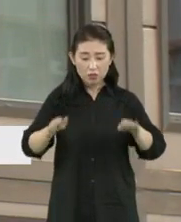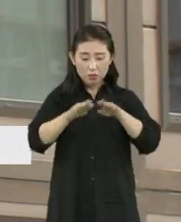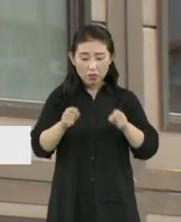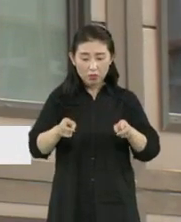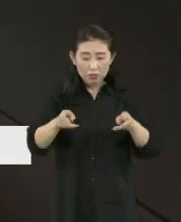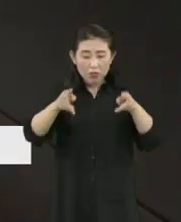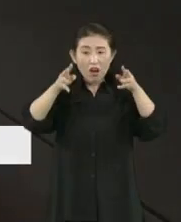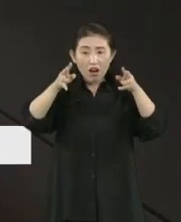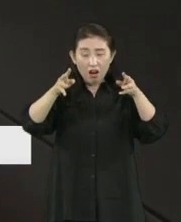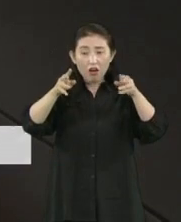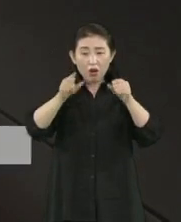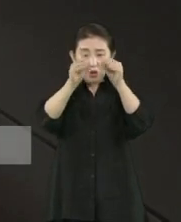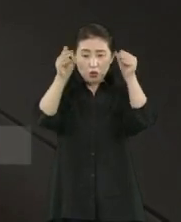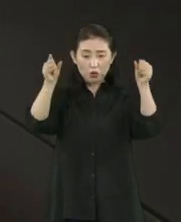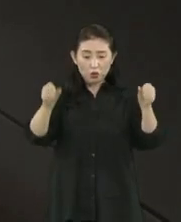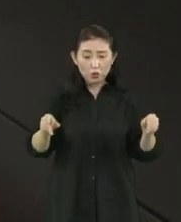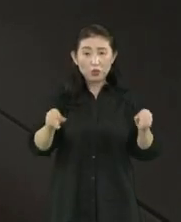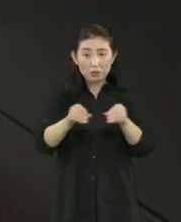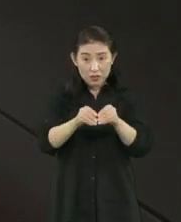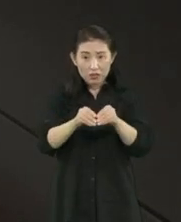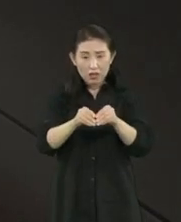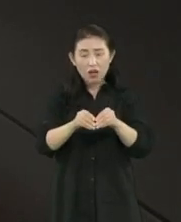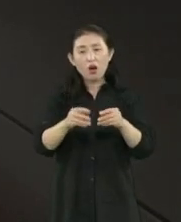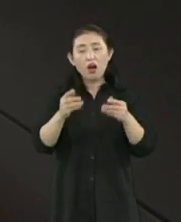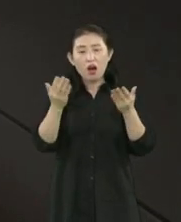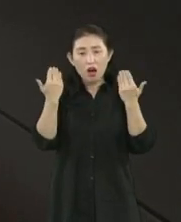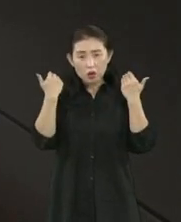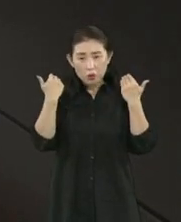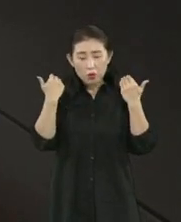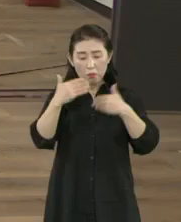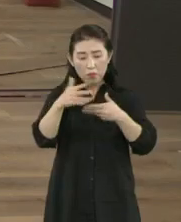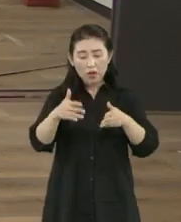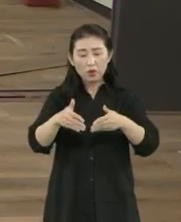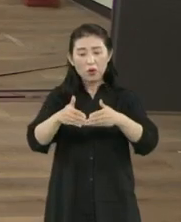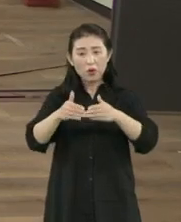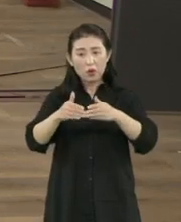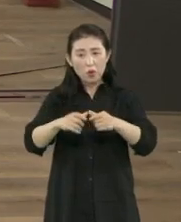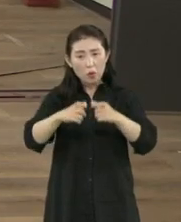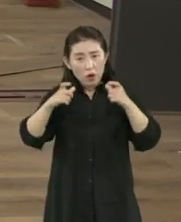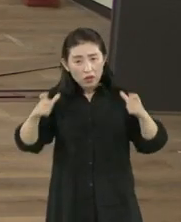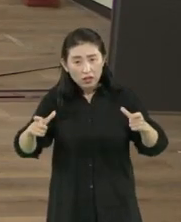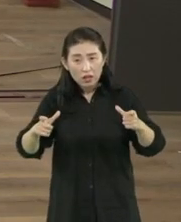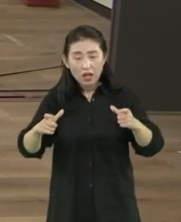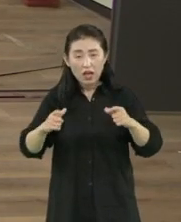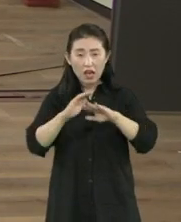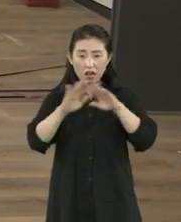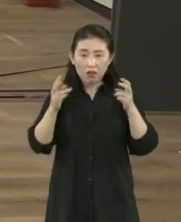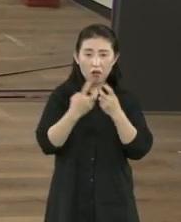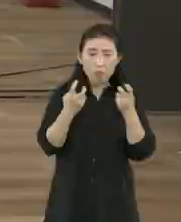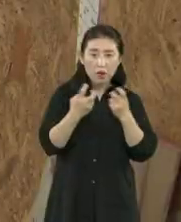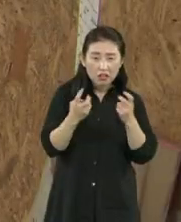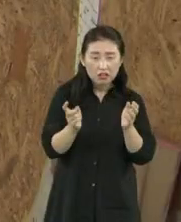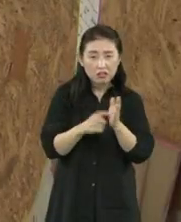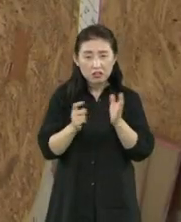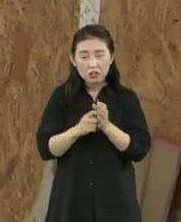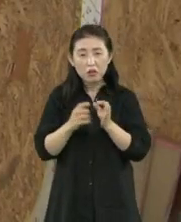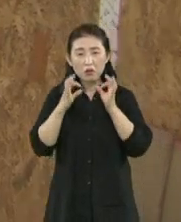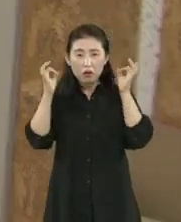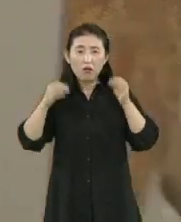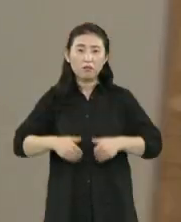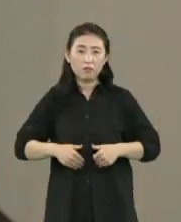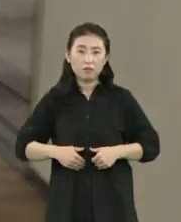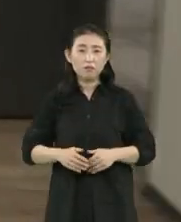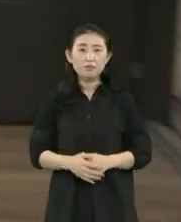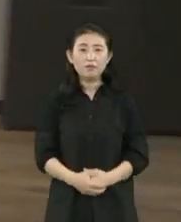가능한 첨단 조립식 교실 확대 등 현실적이고 다각적인 과밀학급 해소 방안이 시급히 요구되고